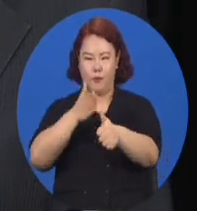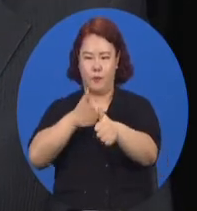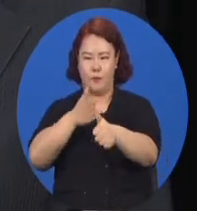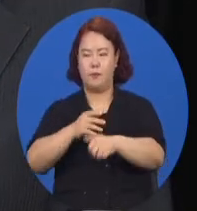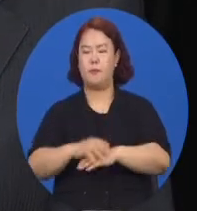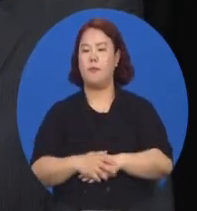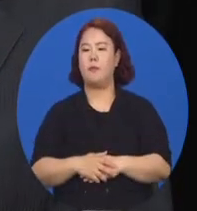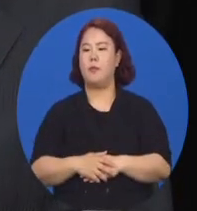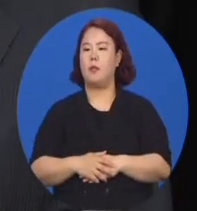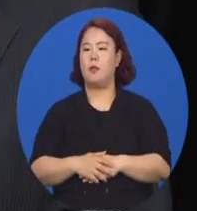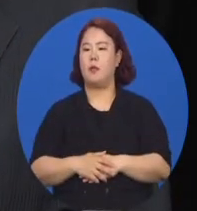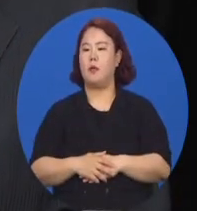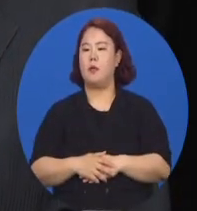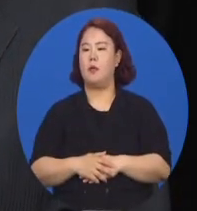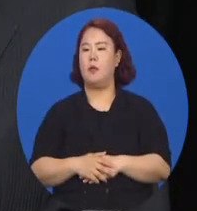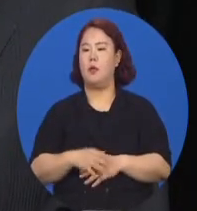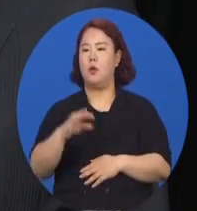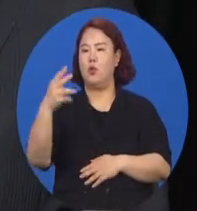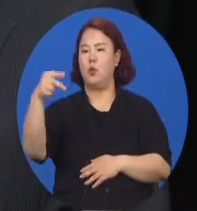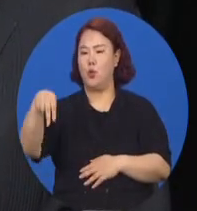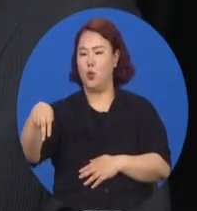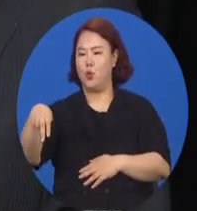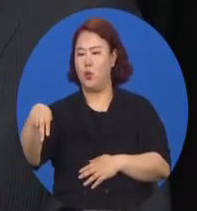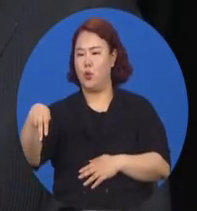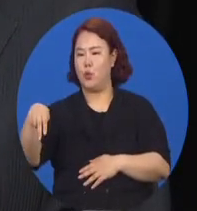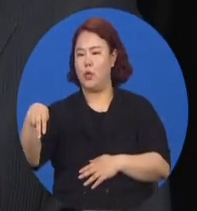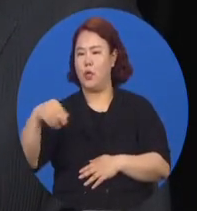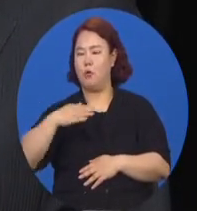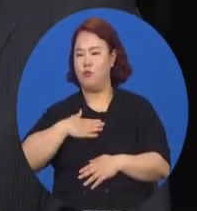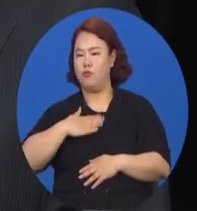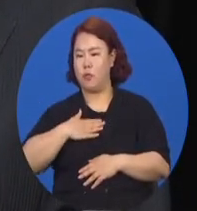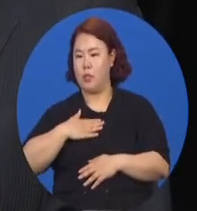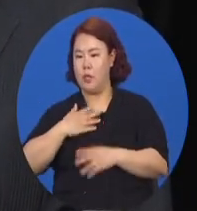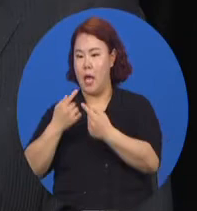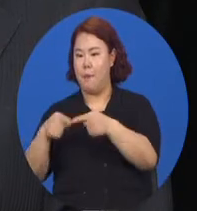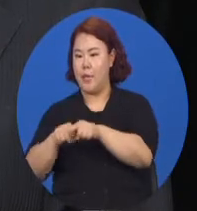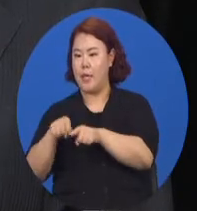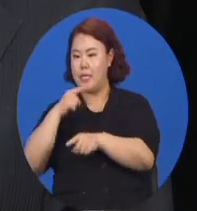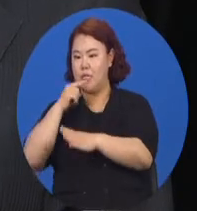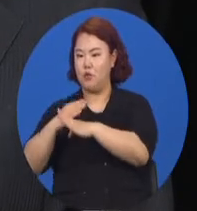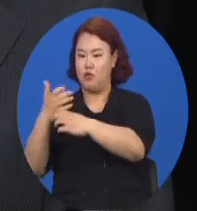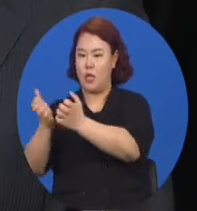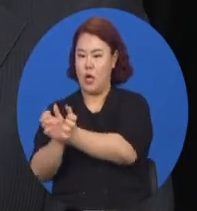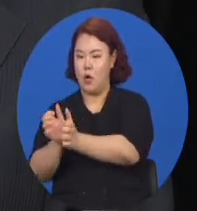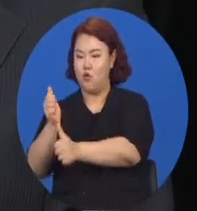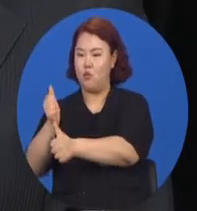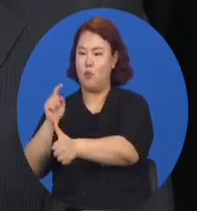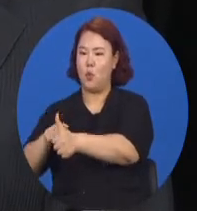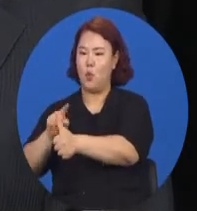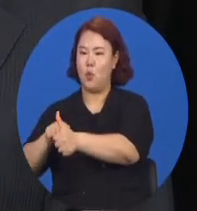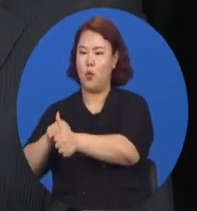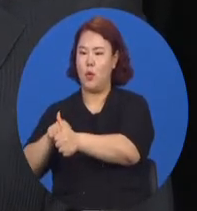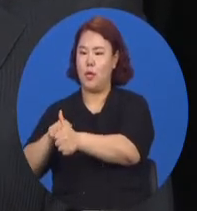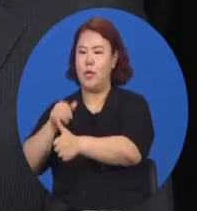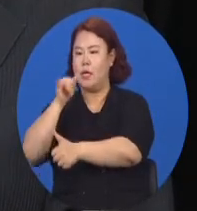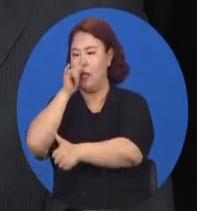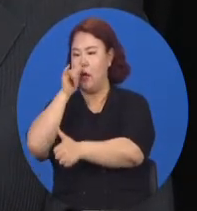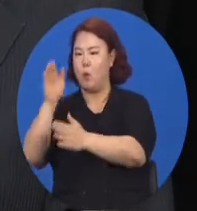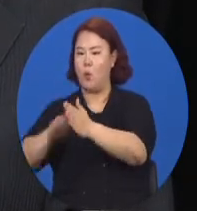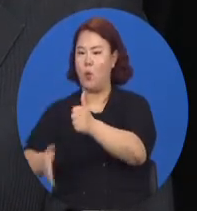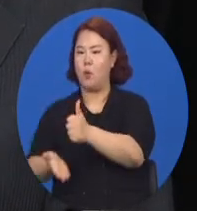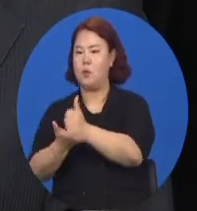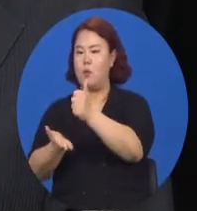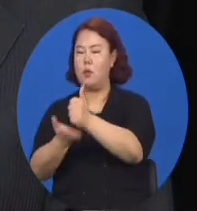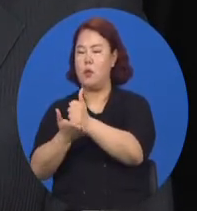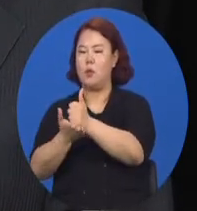그 유한호 후보님께서 이제 민주당 저희들 있을 때 민주당의 이제 후보로 나서셨다가 공천을 못 받았는지 어쩐지